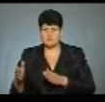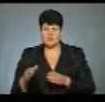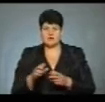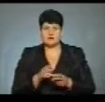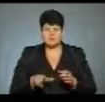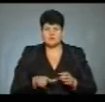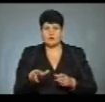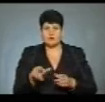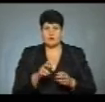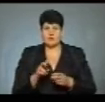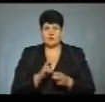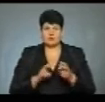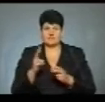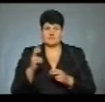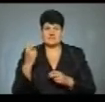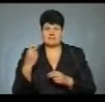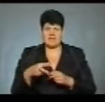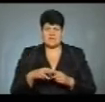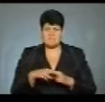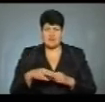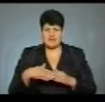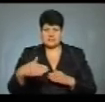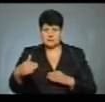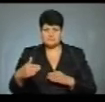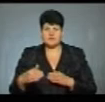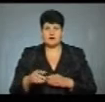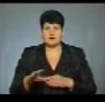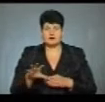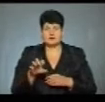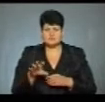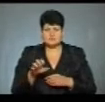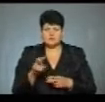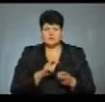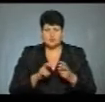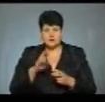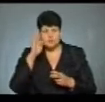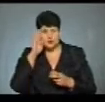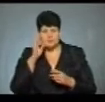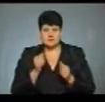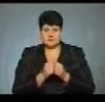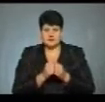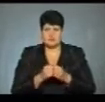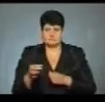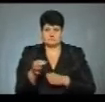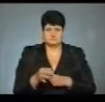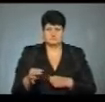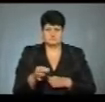– 220 метрів. Кінолог з собакою шукають сліди хлопця в очереті біля місцевого ставка.